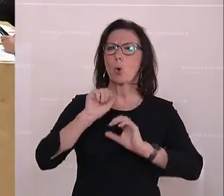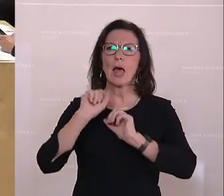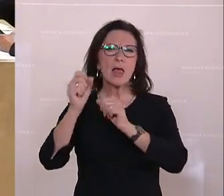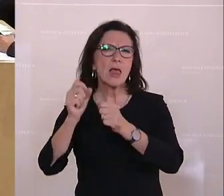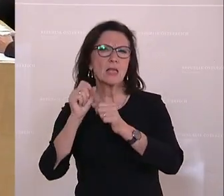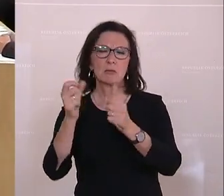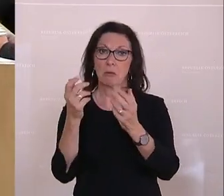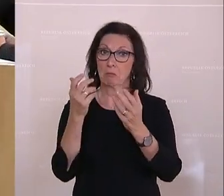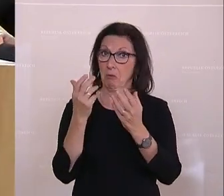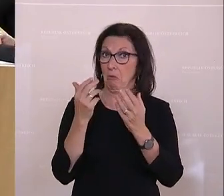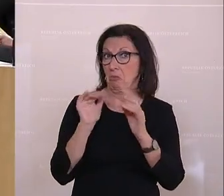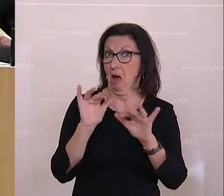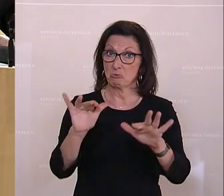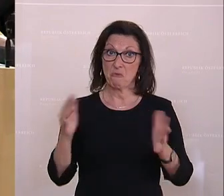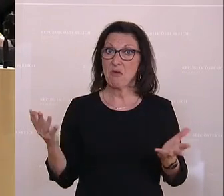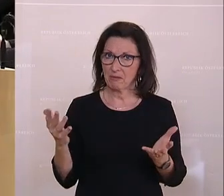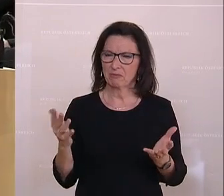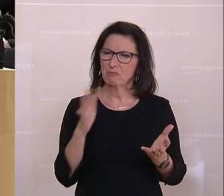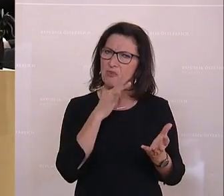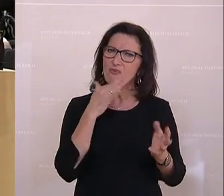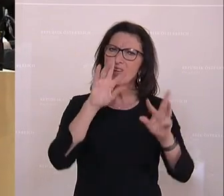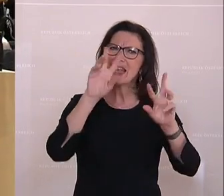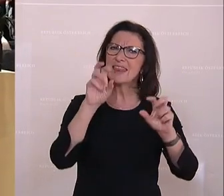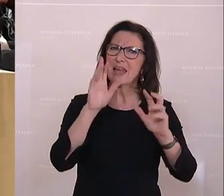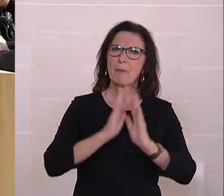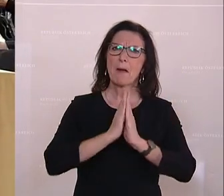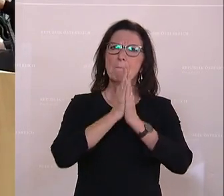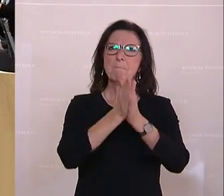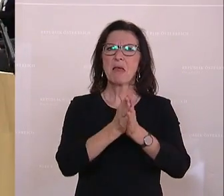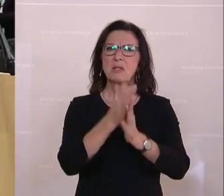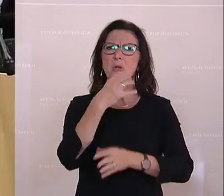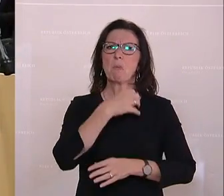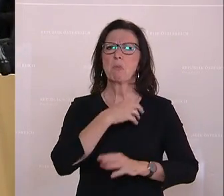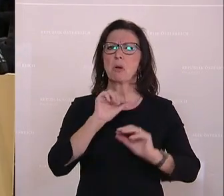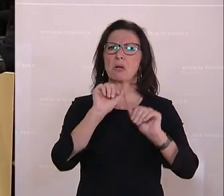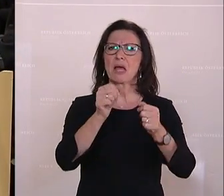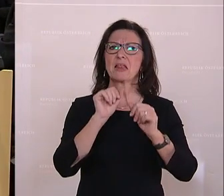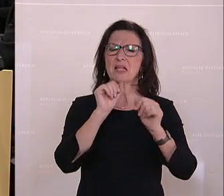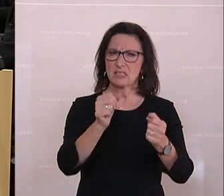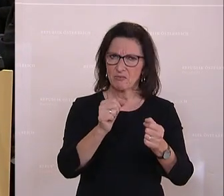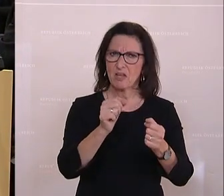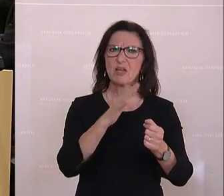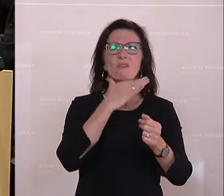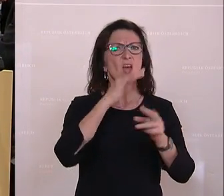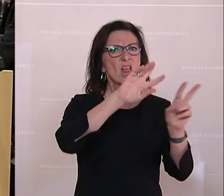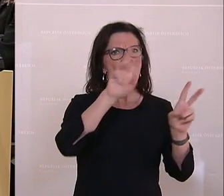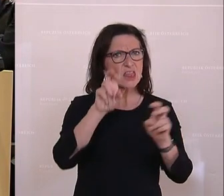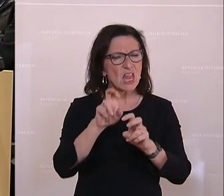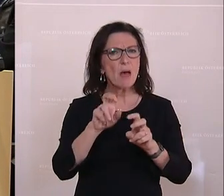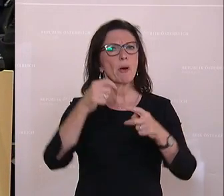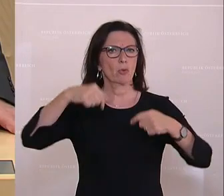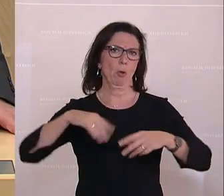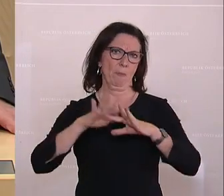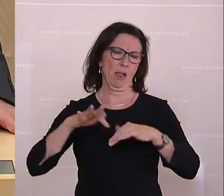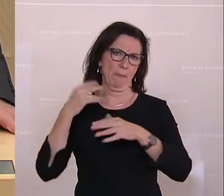betrifft, viele Themen schaffen es über diese Petitionen und Bürgerinitiativen in den parlamentarischen Prozess. Und ich glaube, es liegt an uns